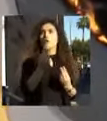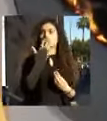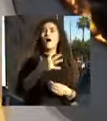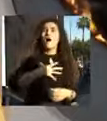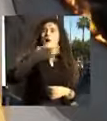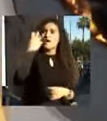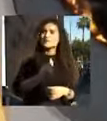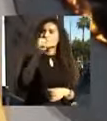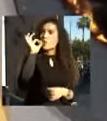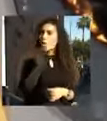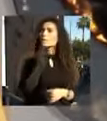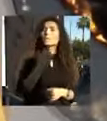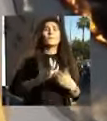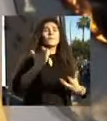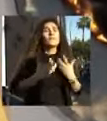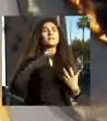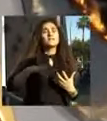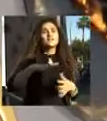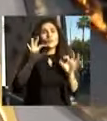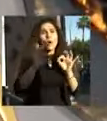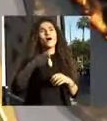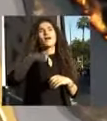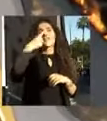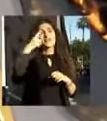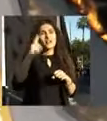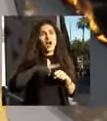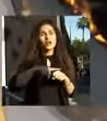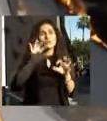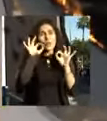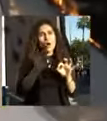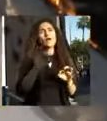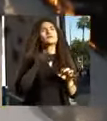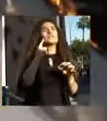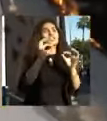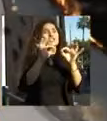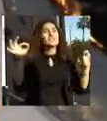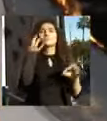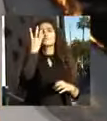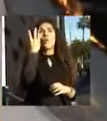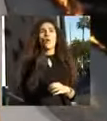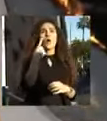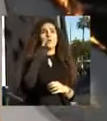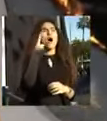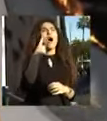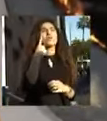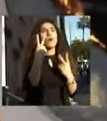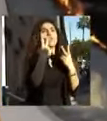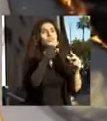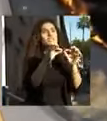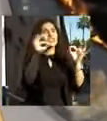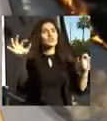Azmimizde, şevkimizde, inancımızda çizgimiz olan Atatürk